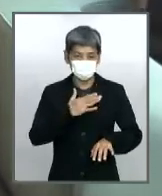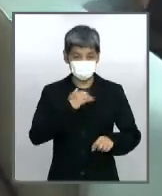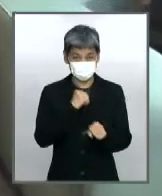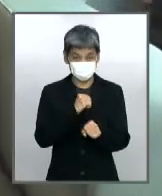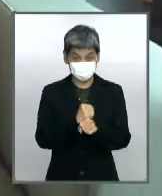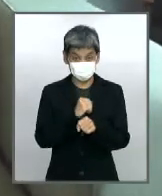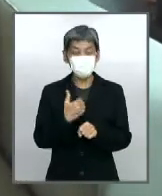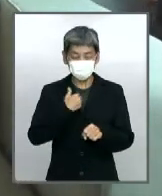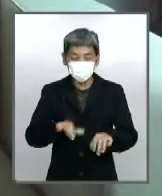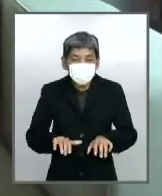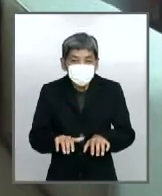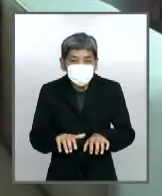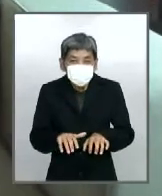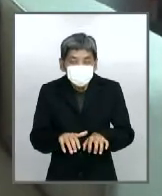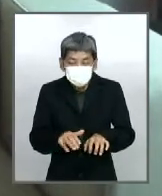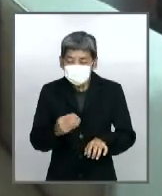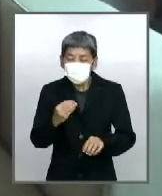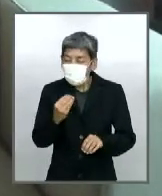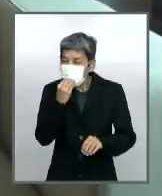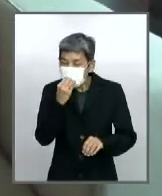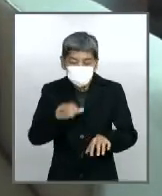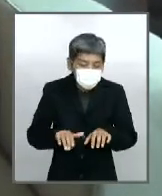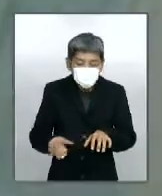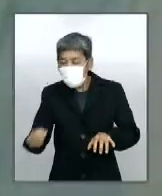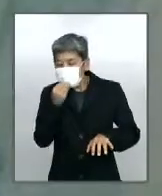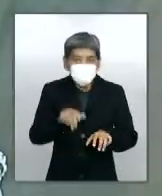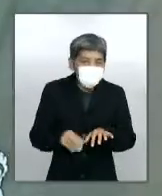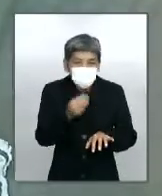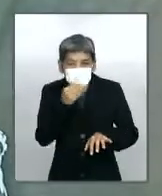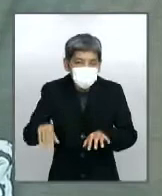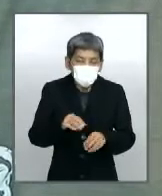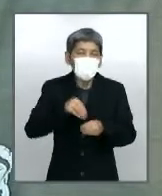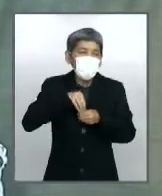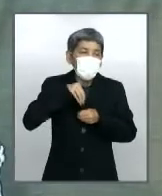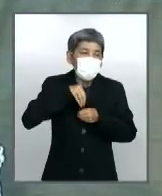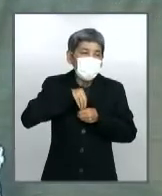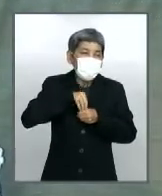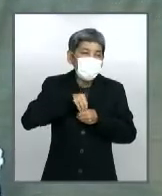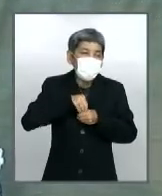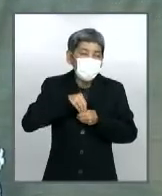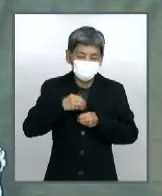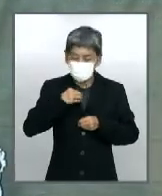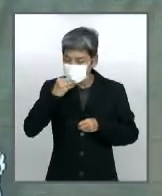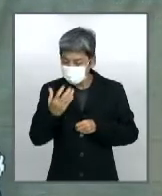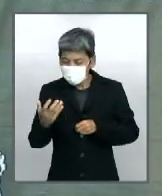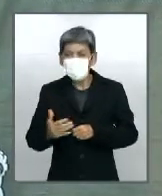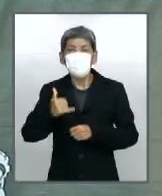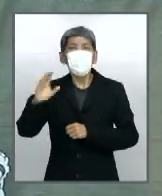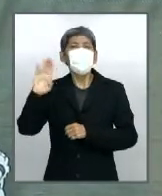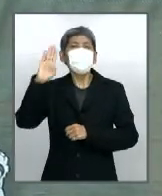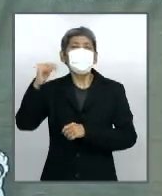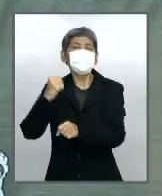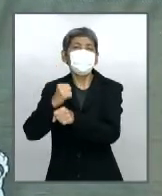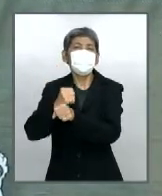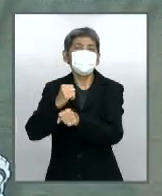เราทำงานแล้วเราก็จะแบบกองทัพต้องเดินด้วยท้องนะคะมันก็ต้องกินก็เลยจะมีของกินเยอะเป็นพิเศษเพราะว่าบางทีเข้าออฟฟิศ